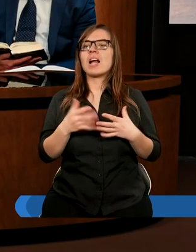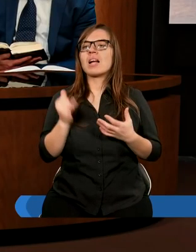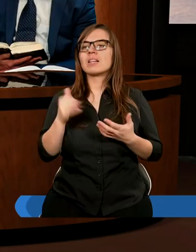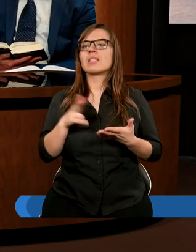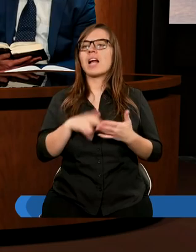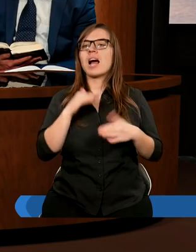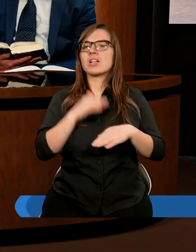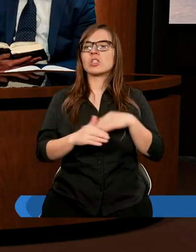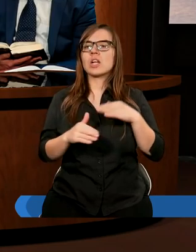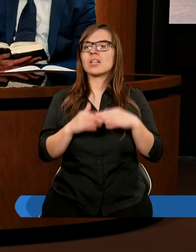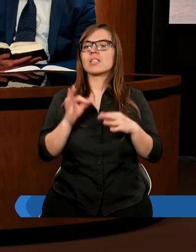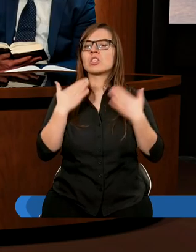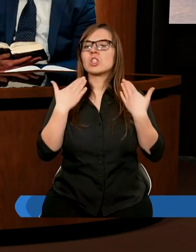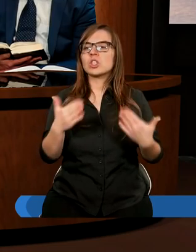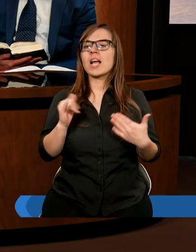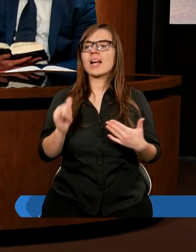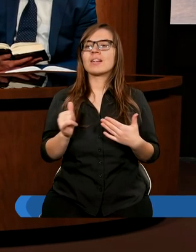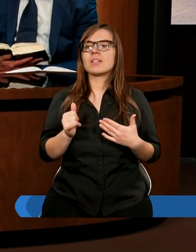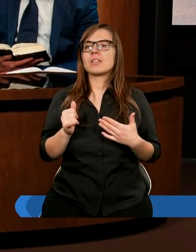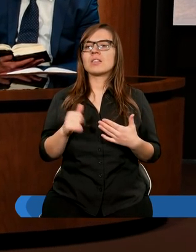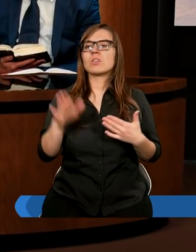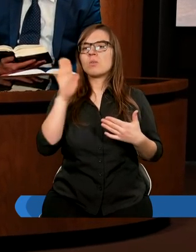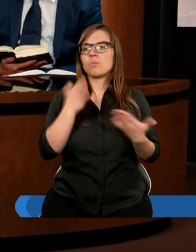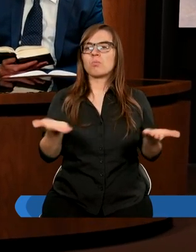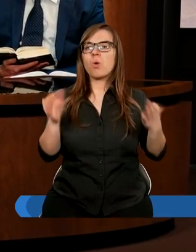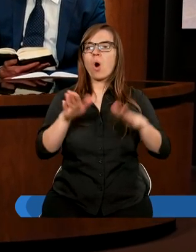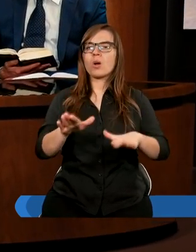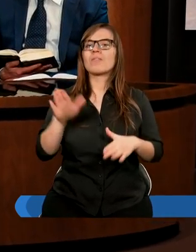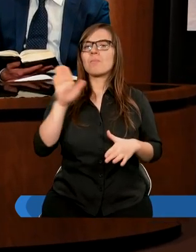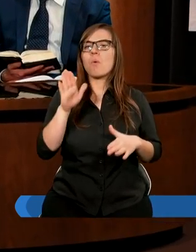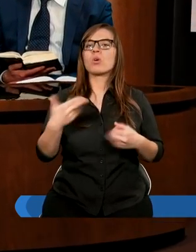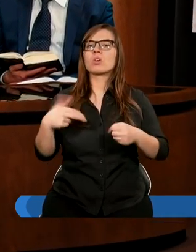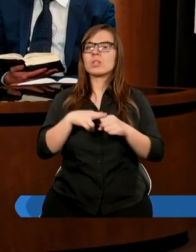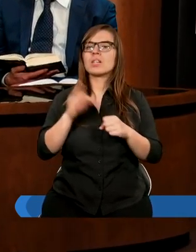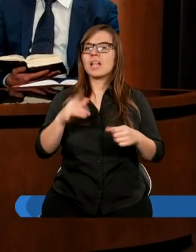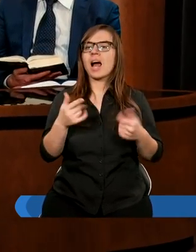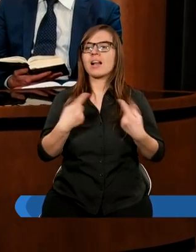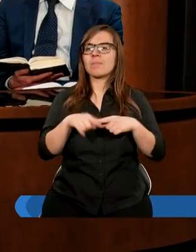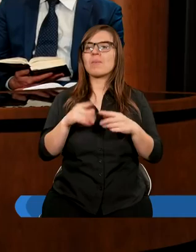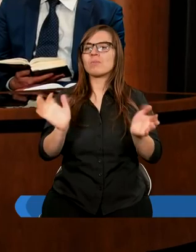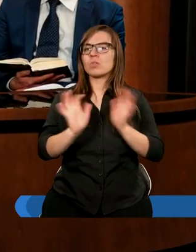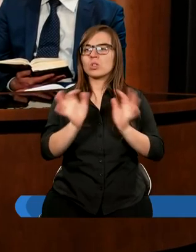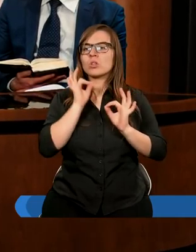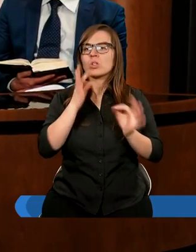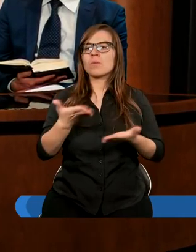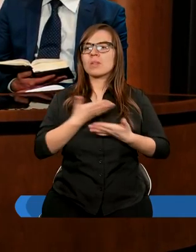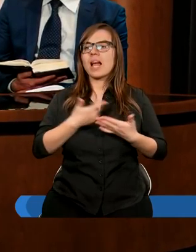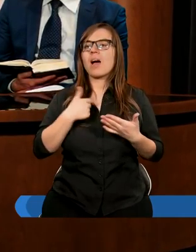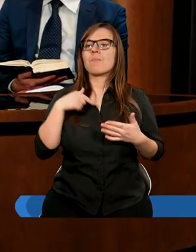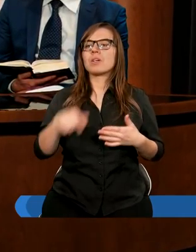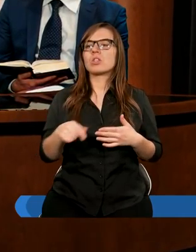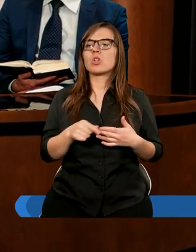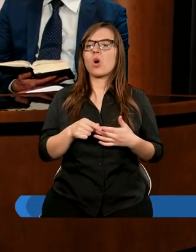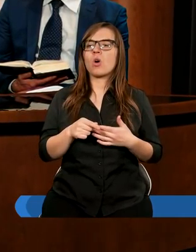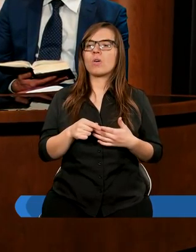I na szczęście, i dzięki błogosławieństwu Bożemu, który też dał mi mądrość i dał mi to,